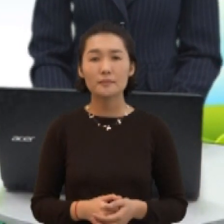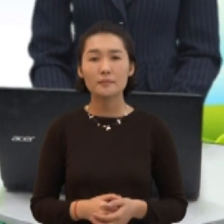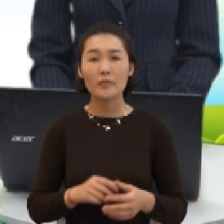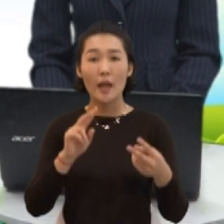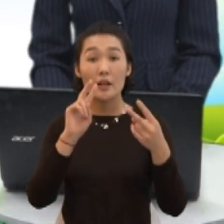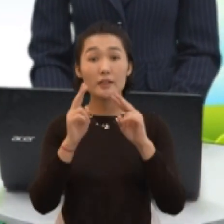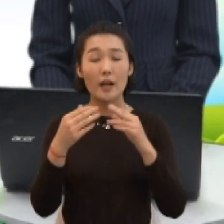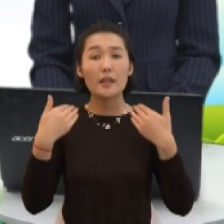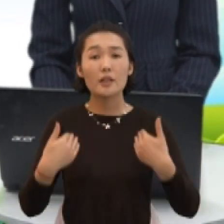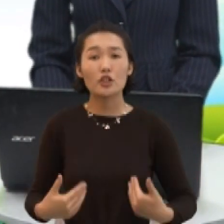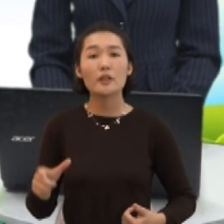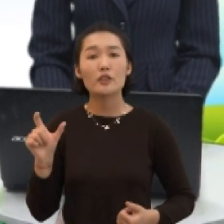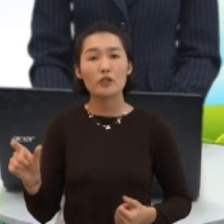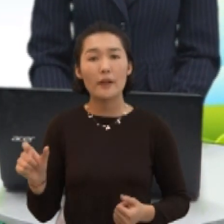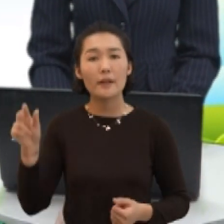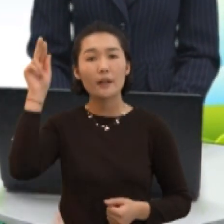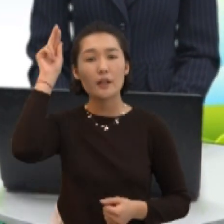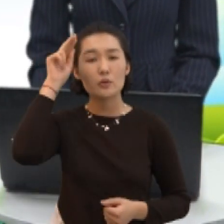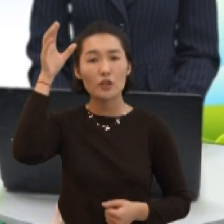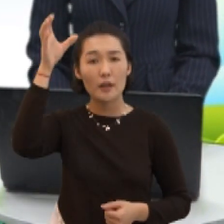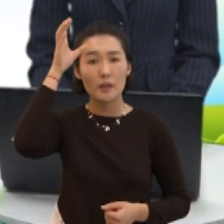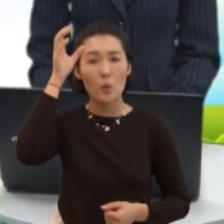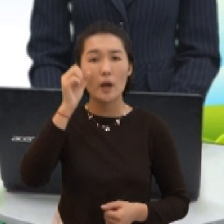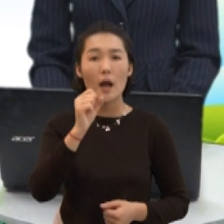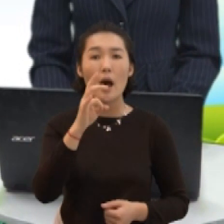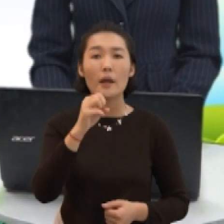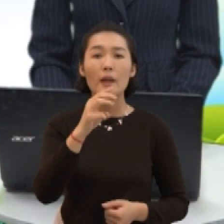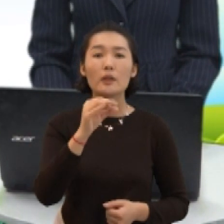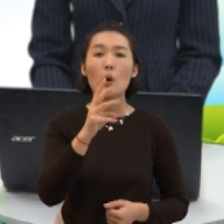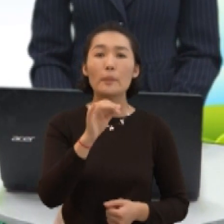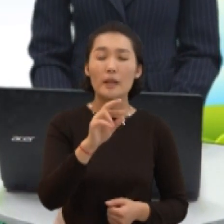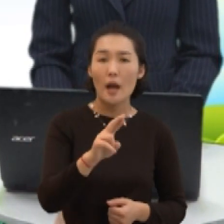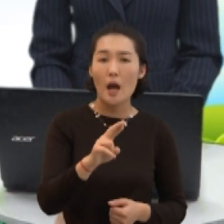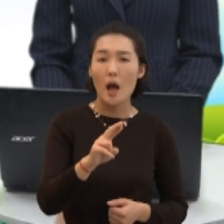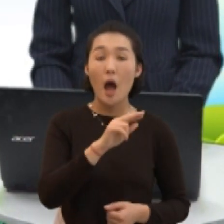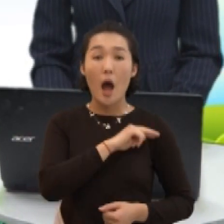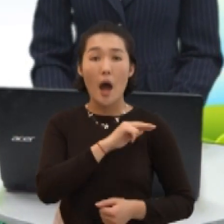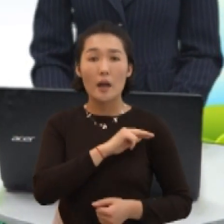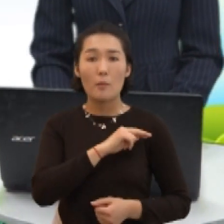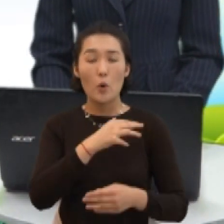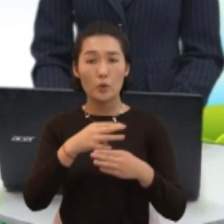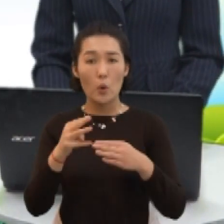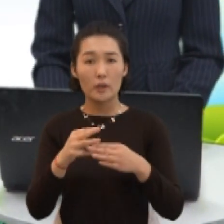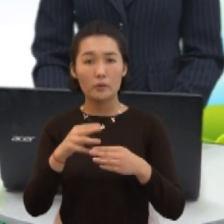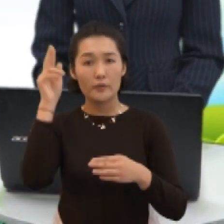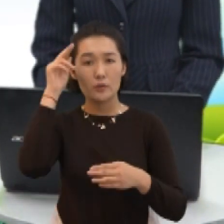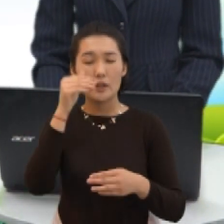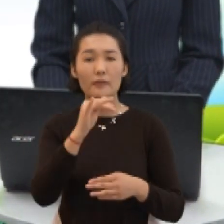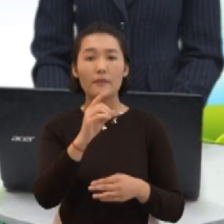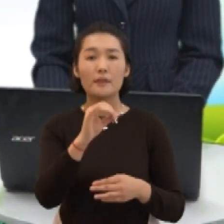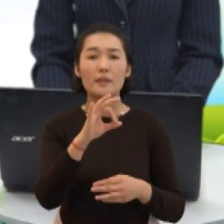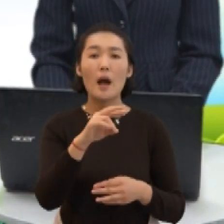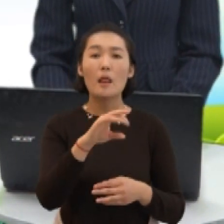Строение тела человека изучает наука анатомия человека, а работу органов изучает